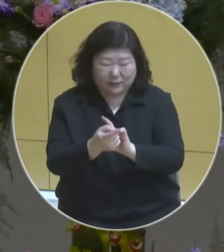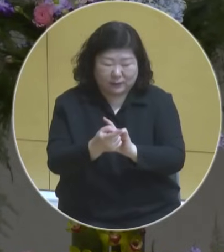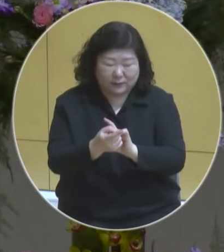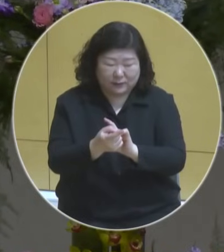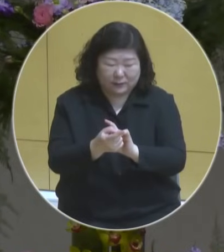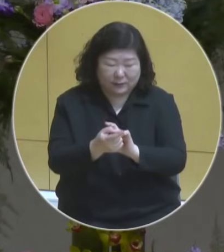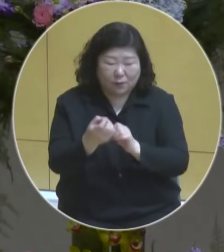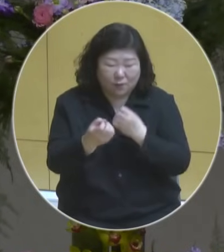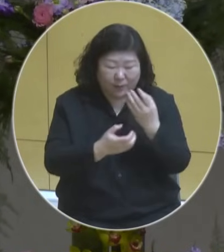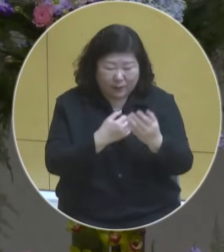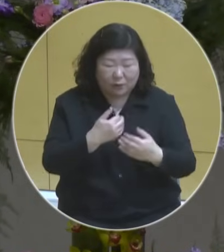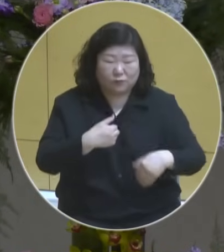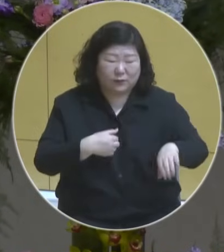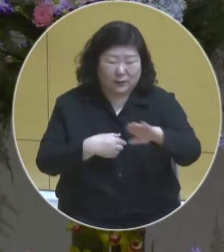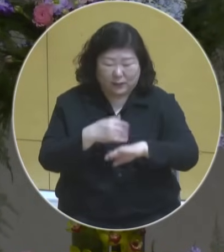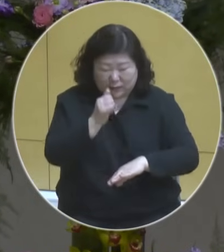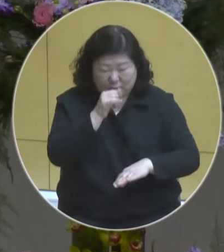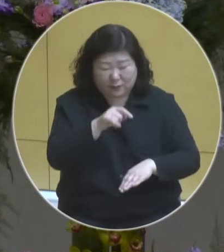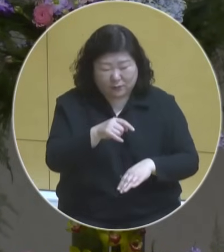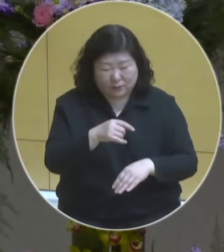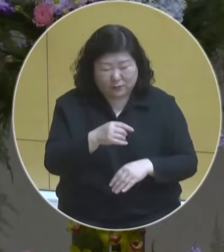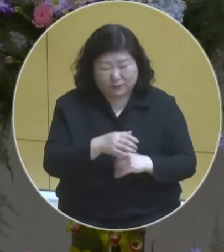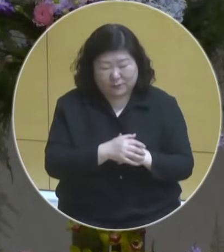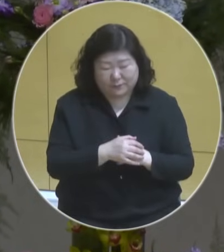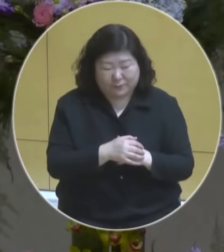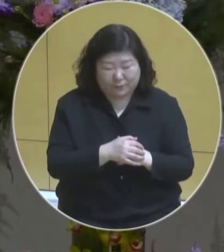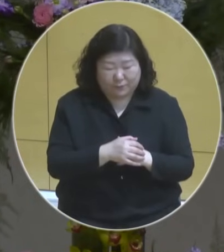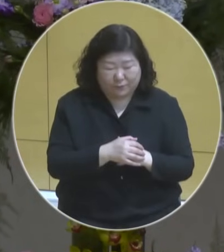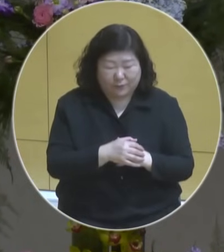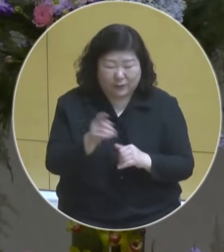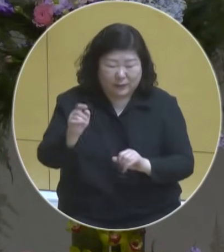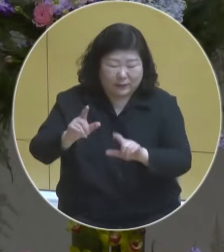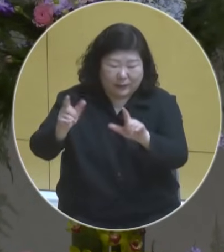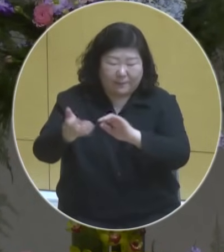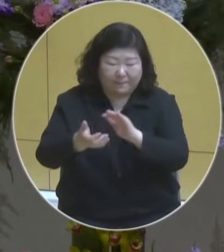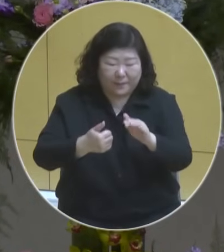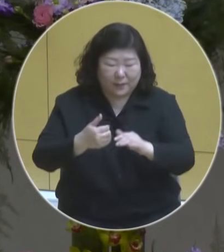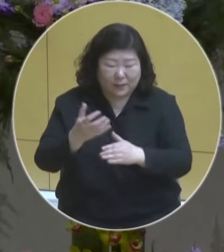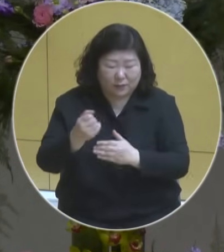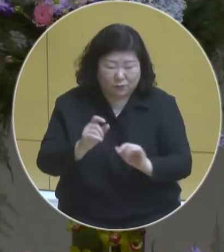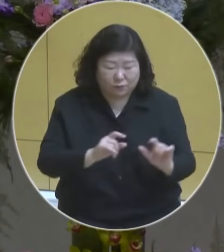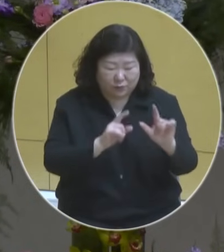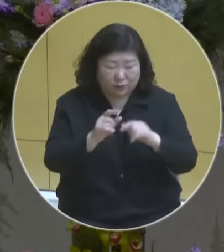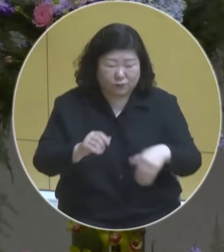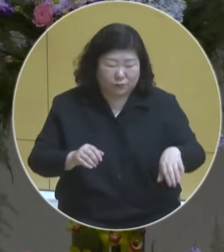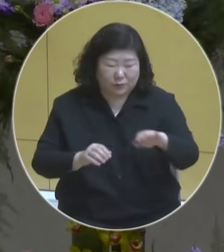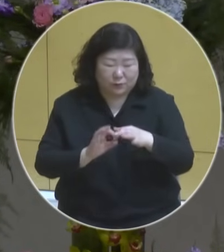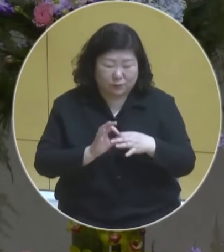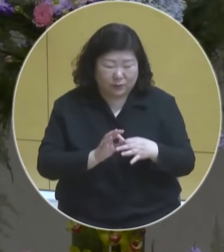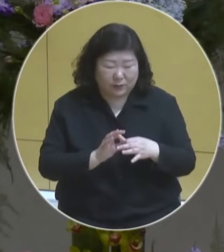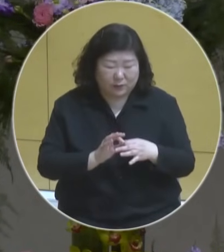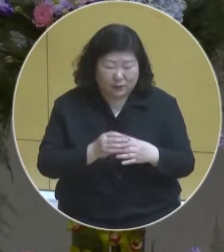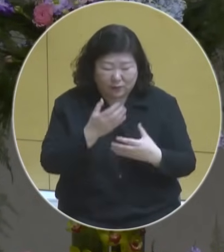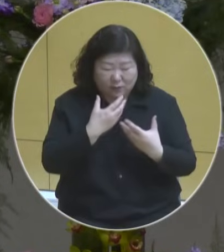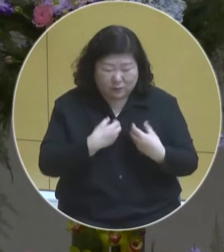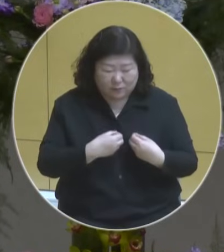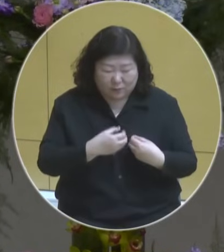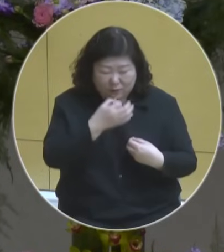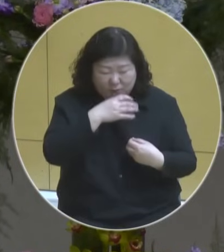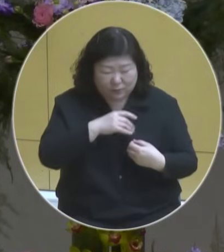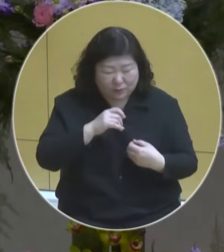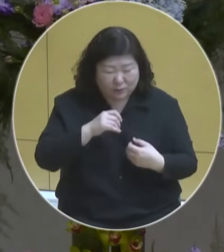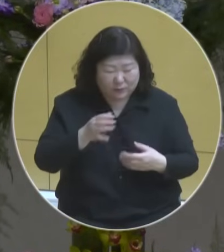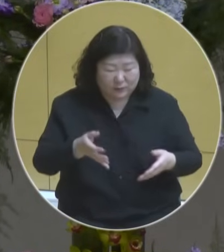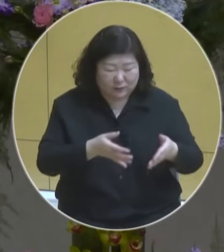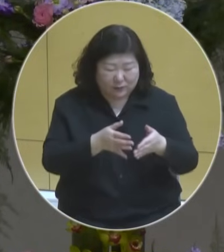아멘 그날과 그 이후를 미리 누리고 있는이 예배를 통해서 절망스럽고 힘들고 어려운 인생길 걸어가면서도 낙담하지